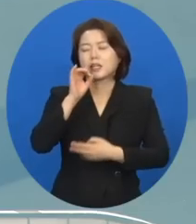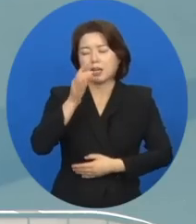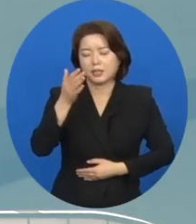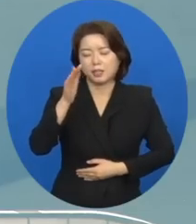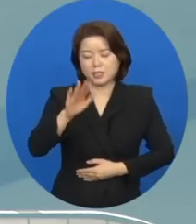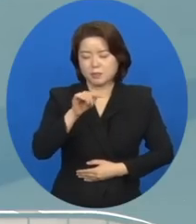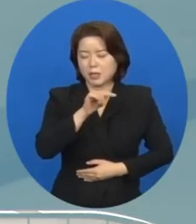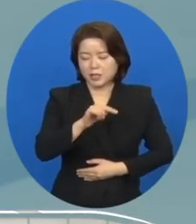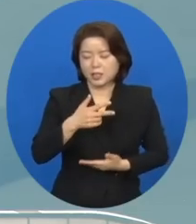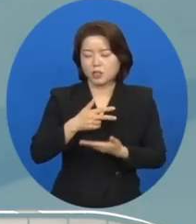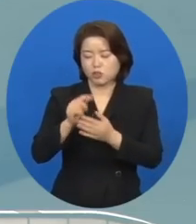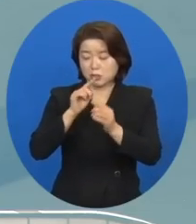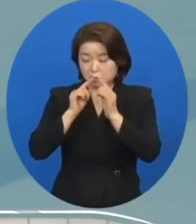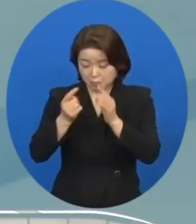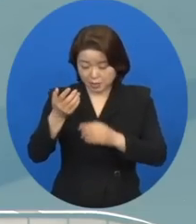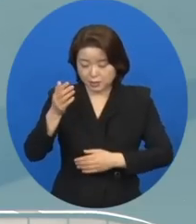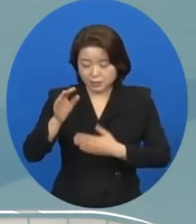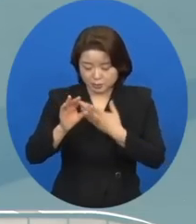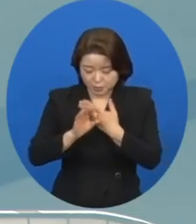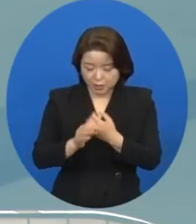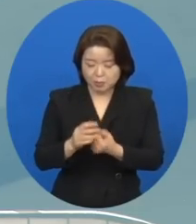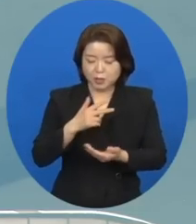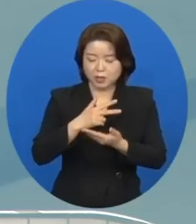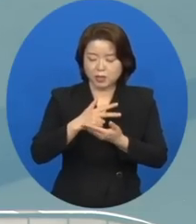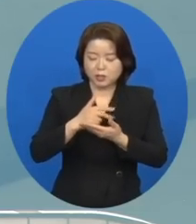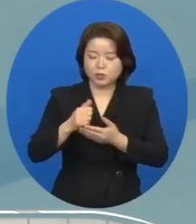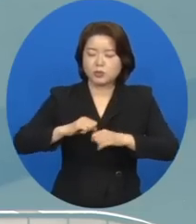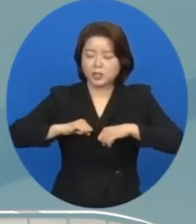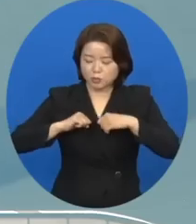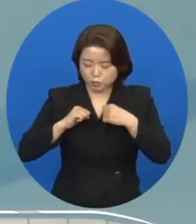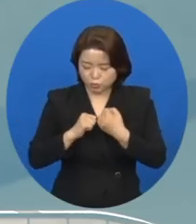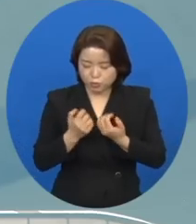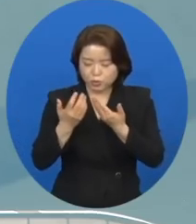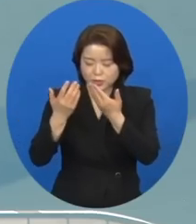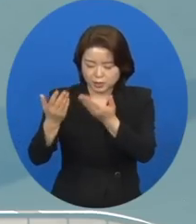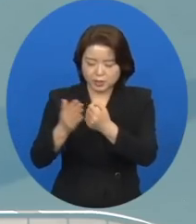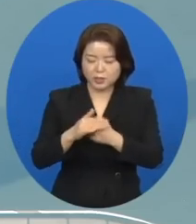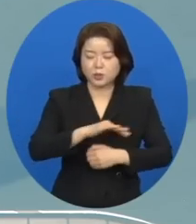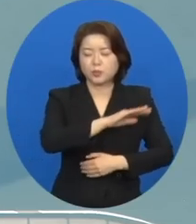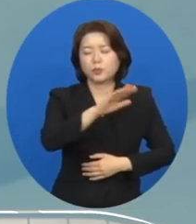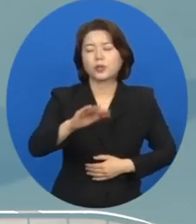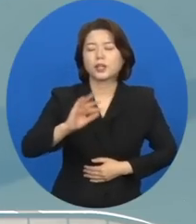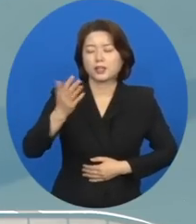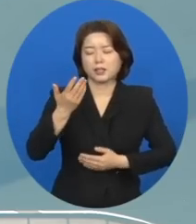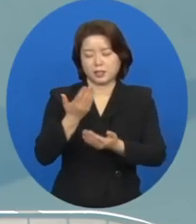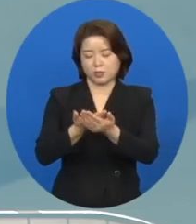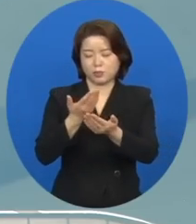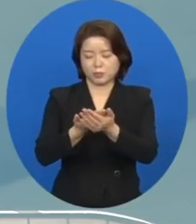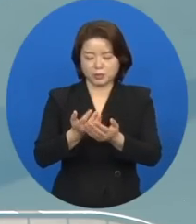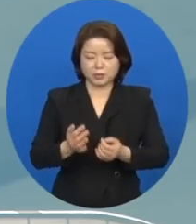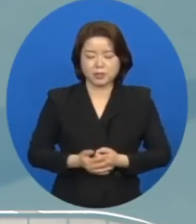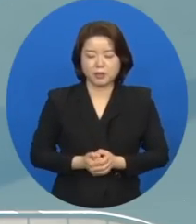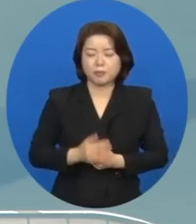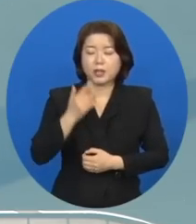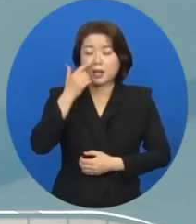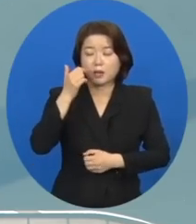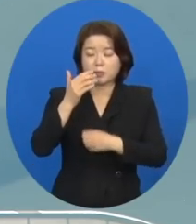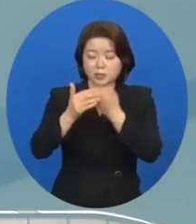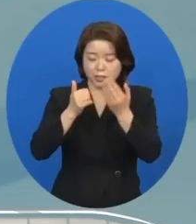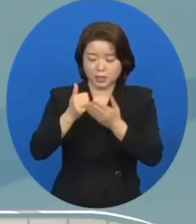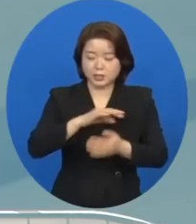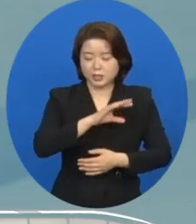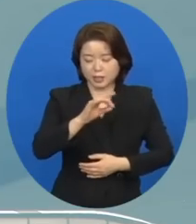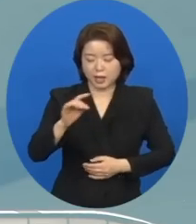주의 말씀이라면 순종의 발걸음을 내딛는 주의 신실한 백성들이 되게 하여 주시옵소서. 아버지 하나님, 우리가